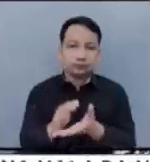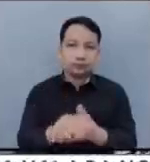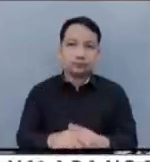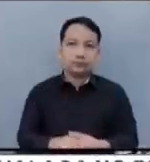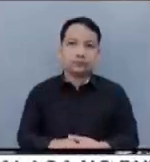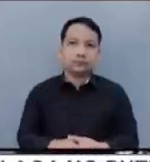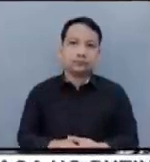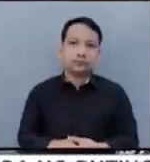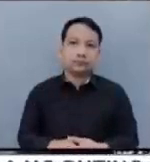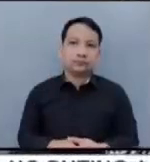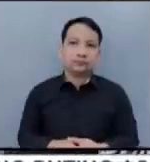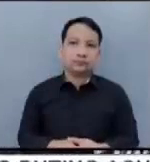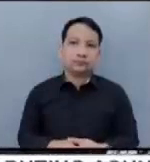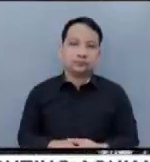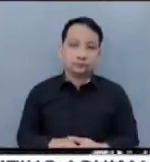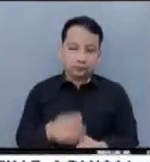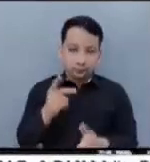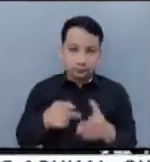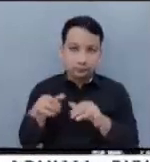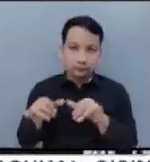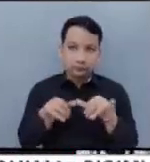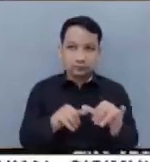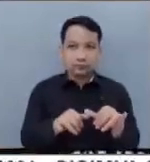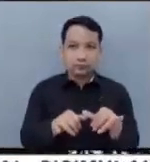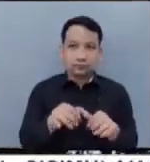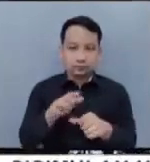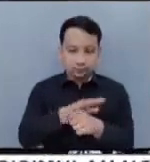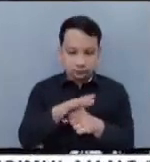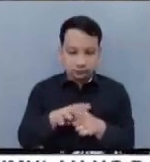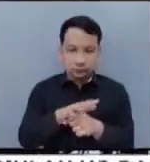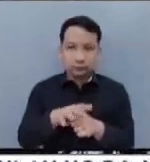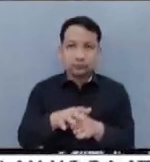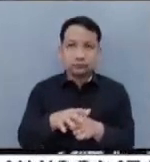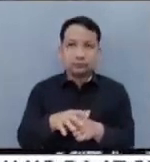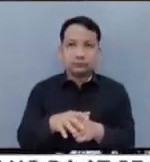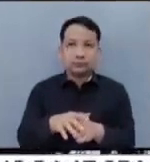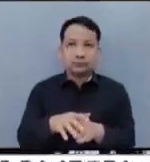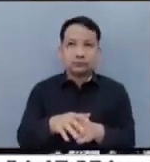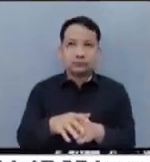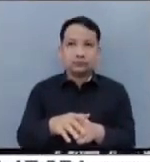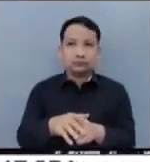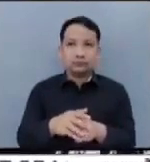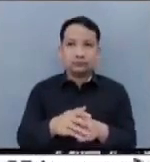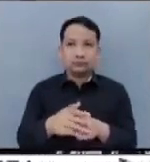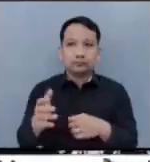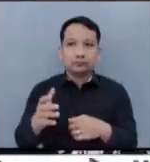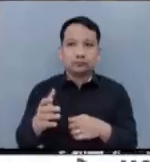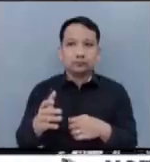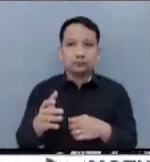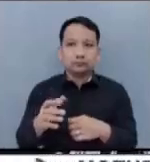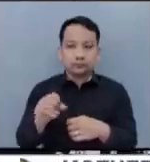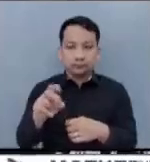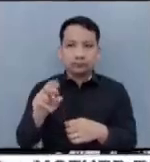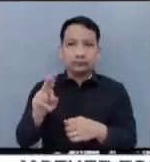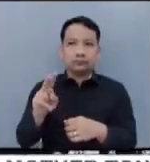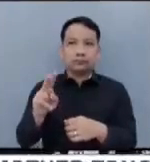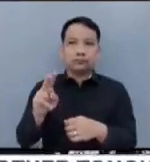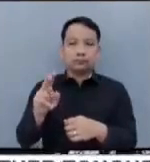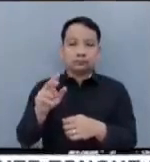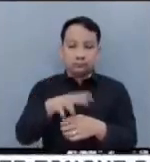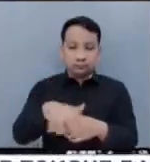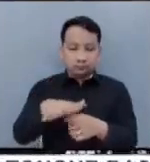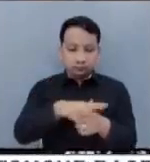stabilize the price of our local producers and help our local consumer,